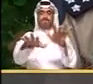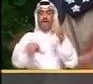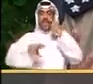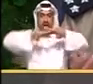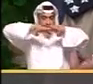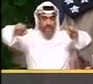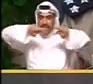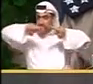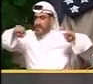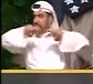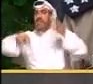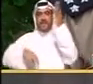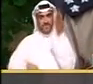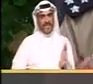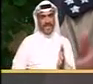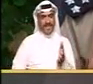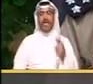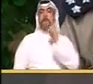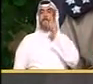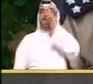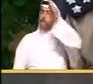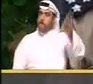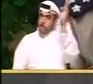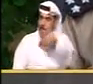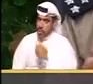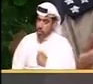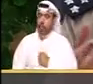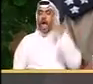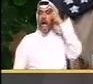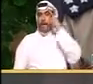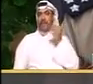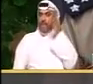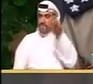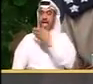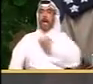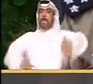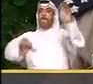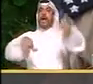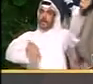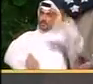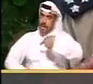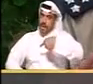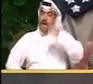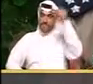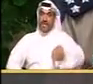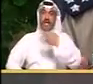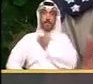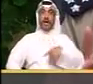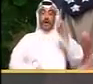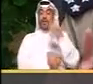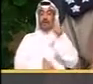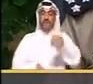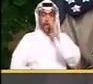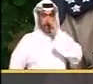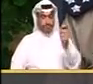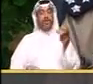التفتيشية من ممنوعين ومن مطلوبين ومن أيضا قد يكون عليهم أحكام وغيرهم